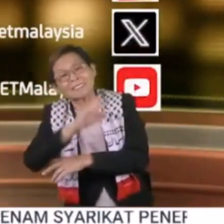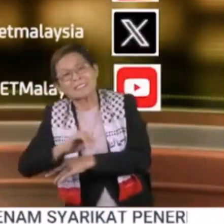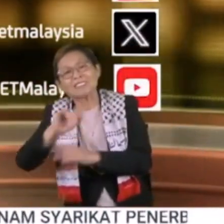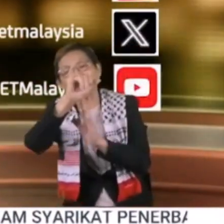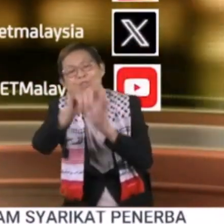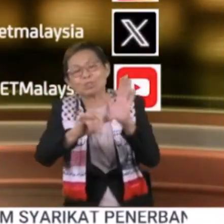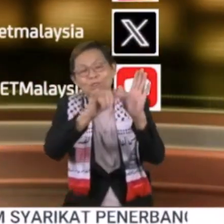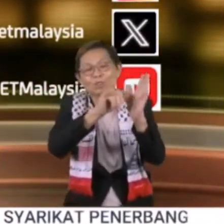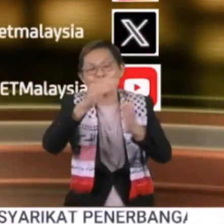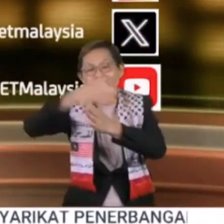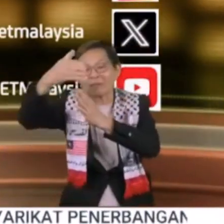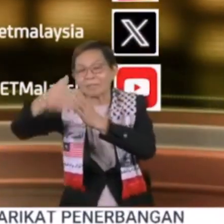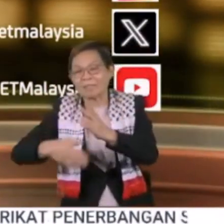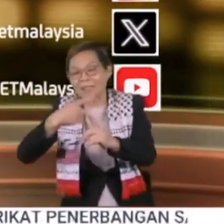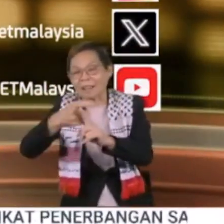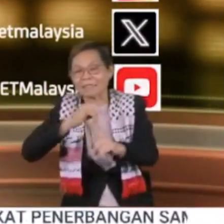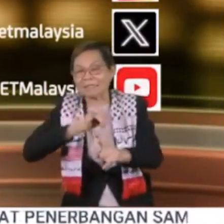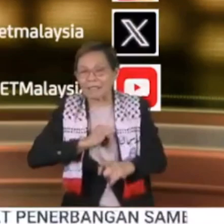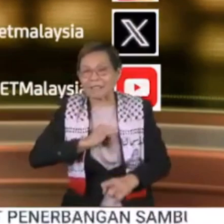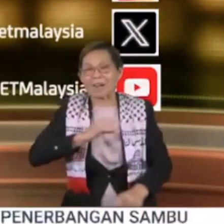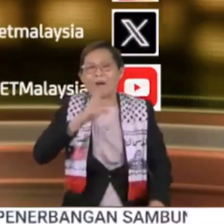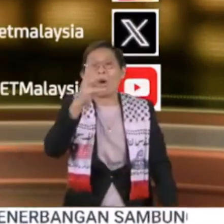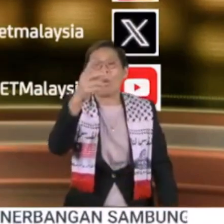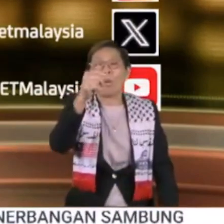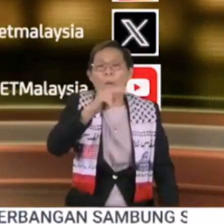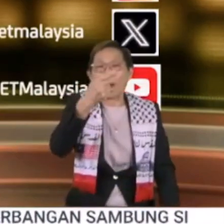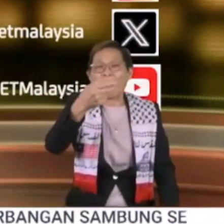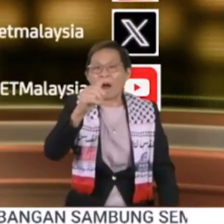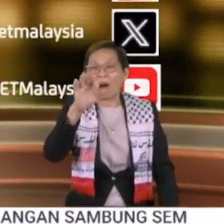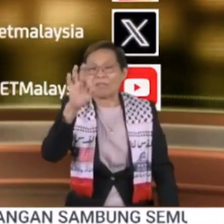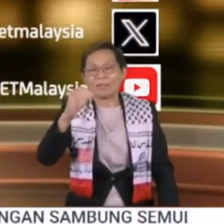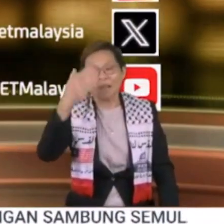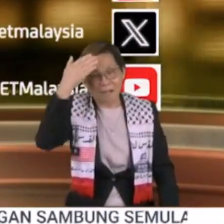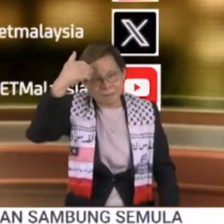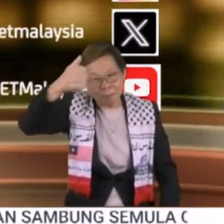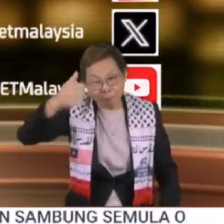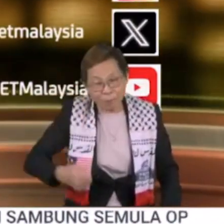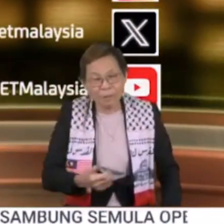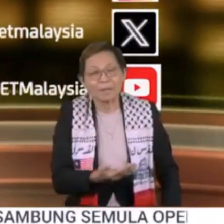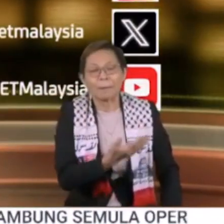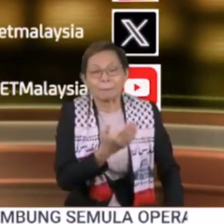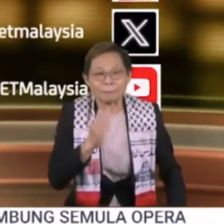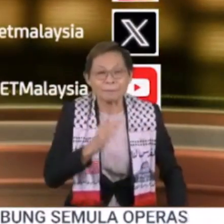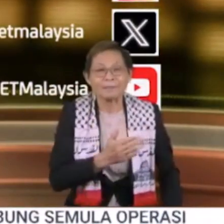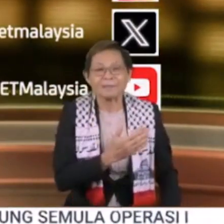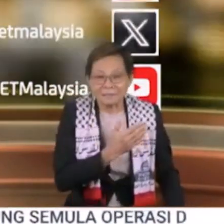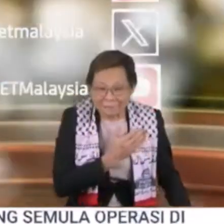juga YouTube. Sekian sahaja pada saya, Wan Hafiz. Assalamualaikum dan salam Malaysia Madani.